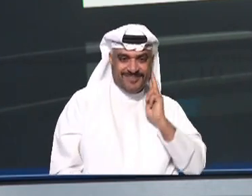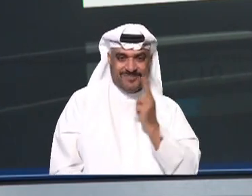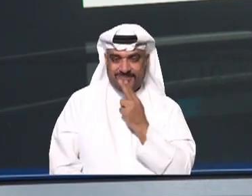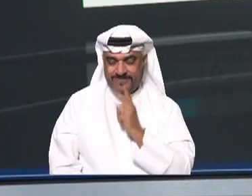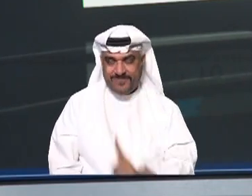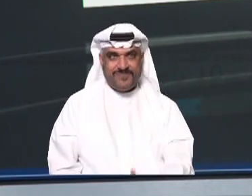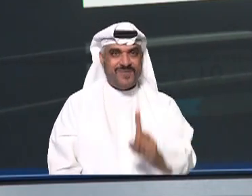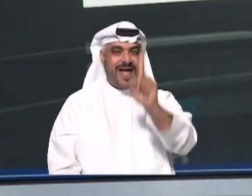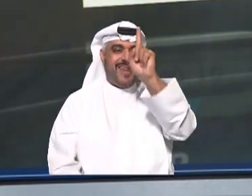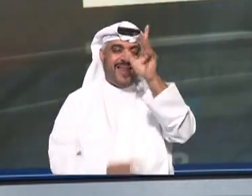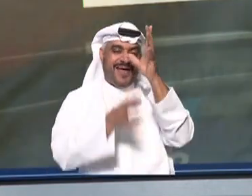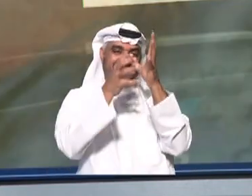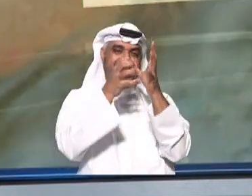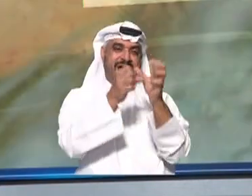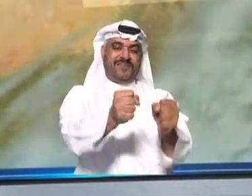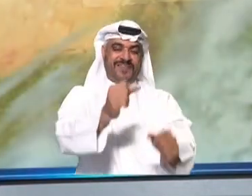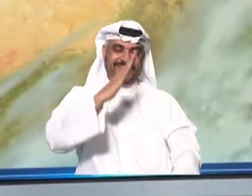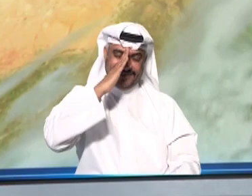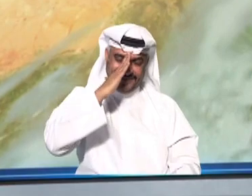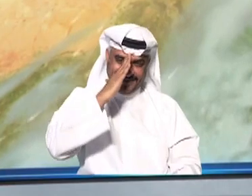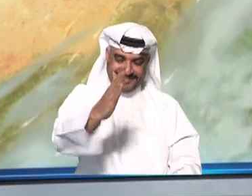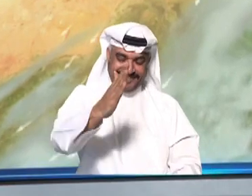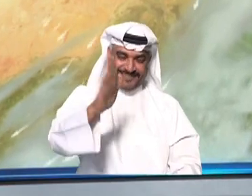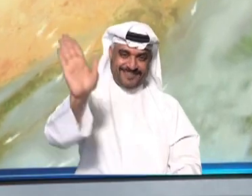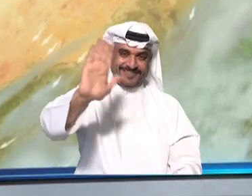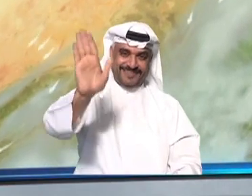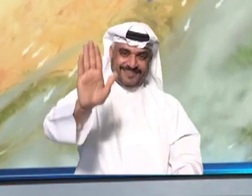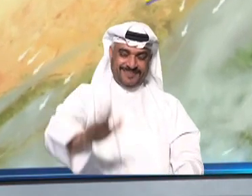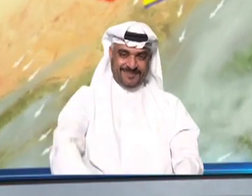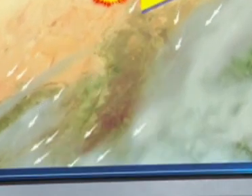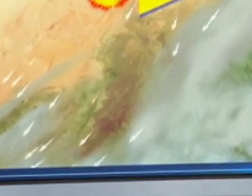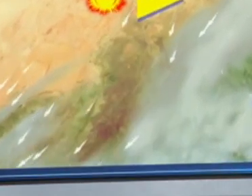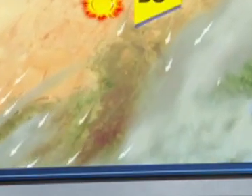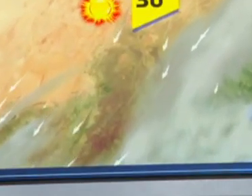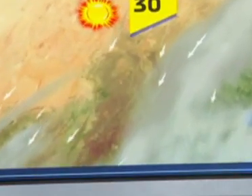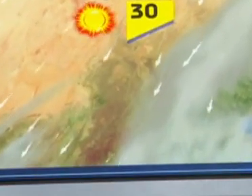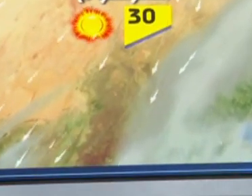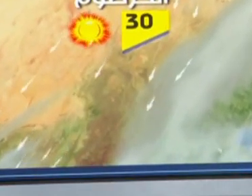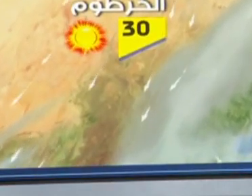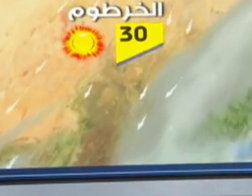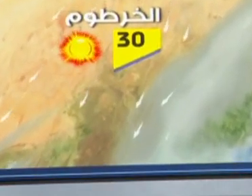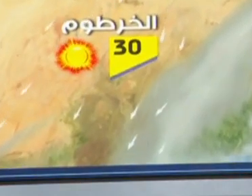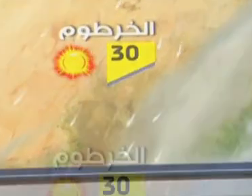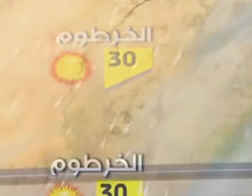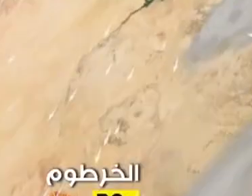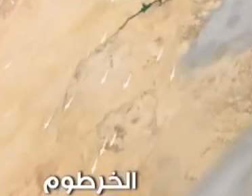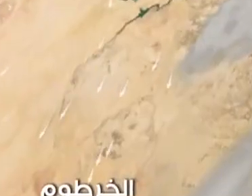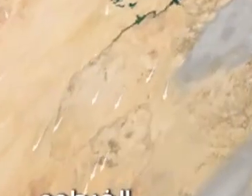أشكركم على حسن المتابعة والآن نأخذكم في جولة مع درجات الحرارة في بعض العواصم العربية والعالمية.